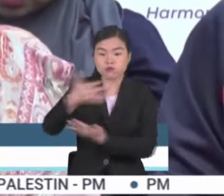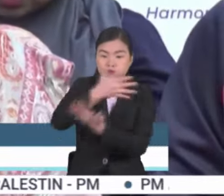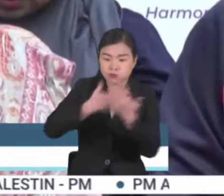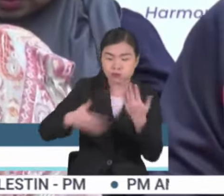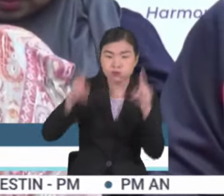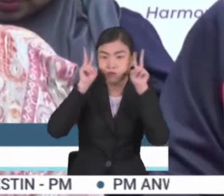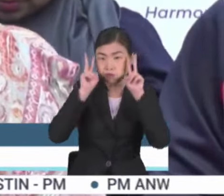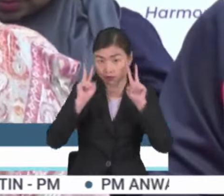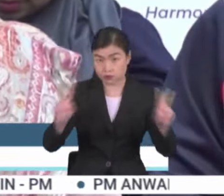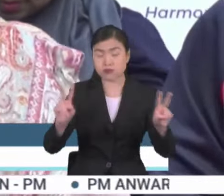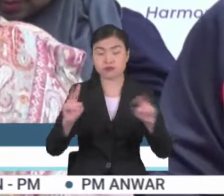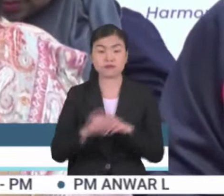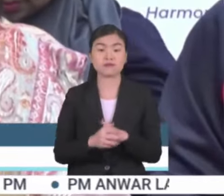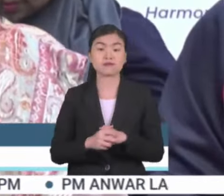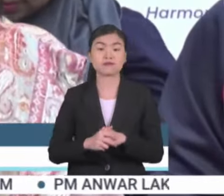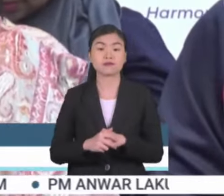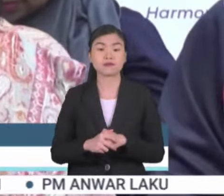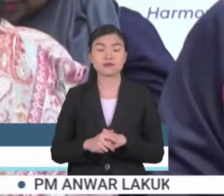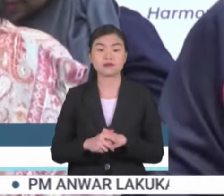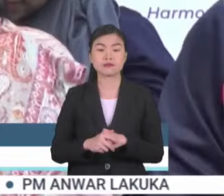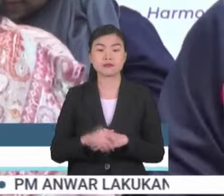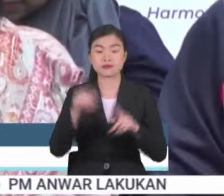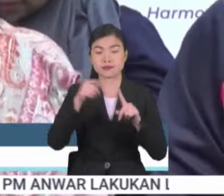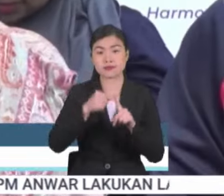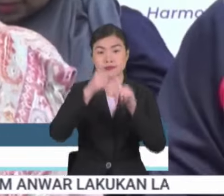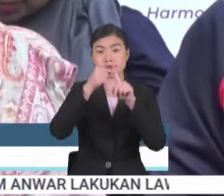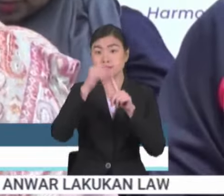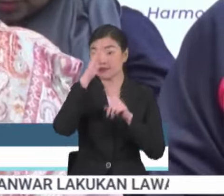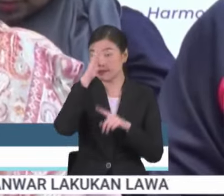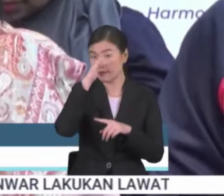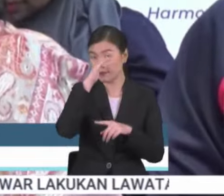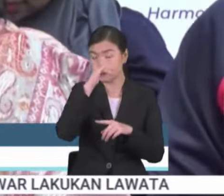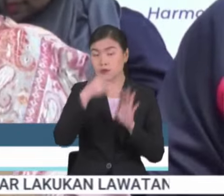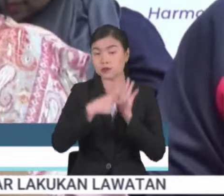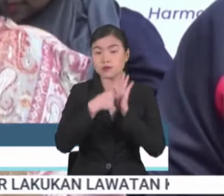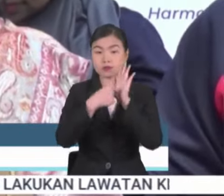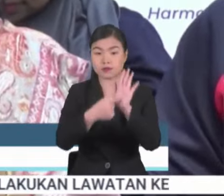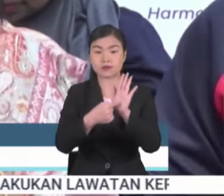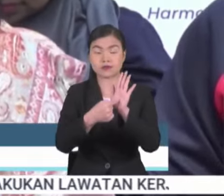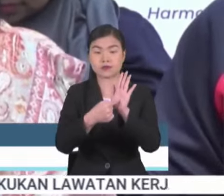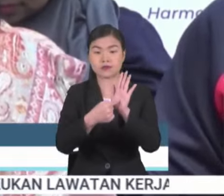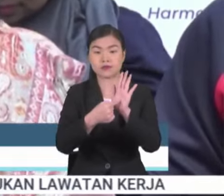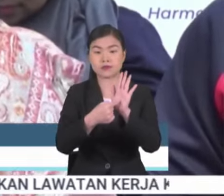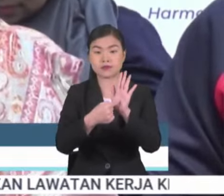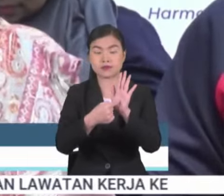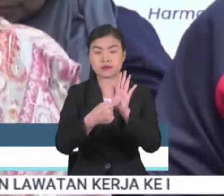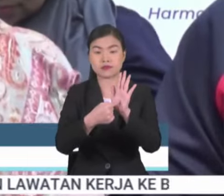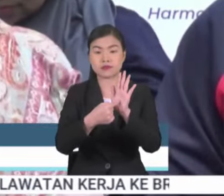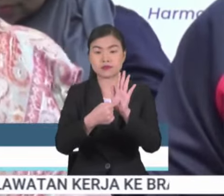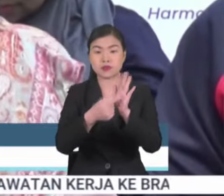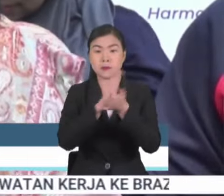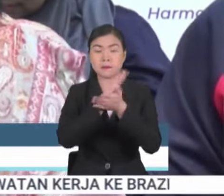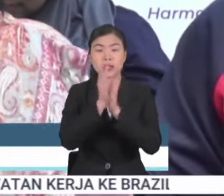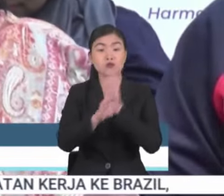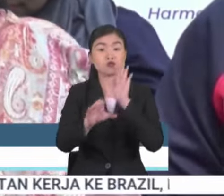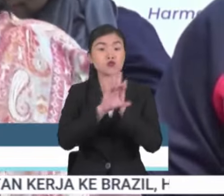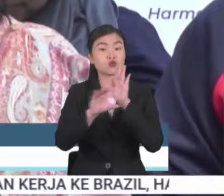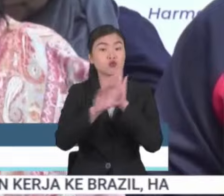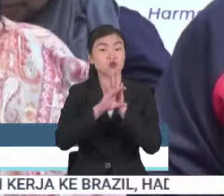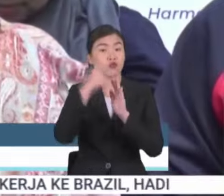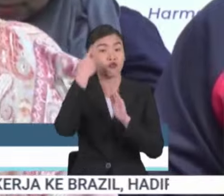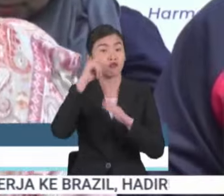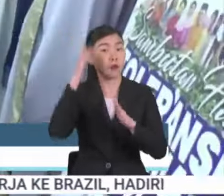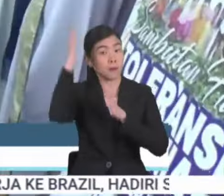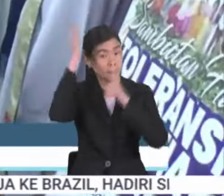dalam kepelbagaian ini. Jadi keunikan Melaka ini menunjukkan menjadi satu model untuk